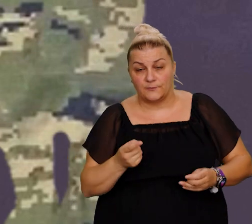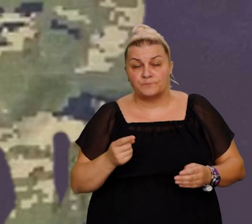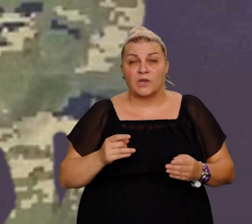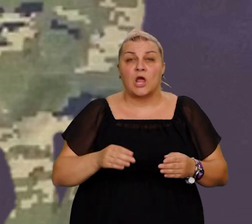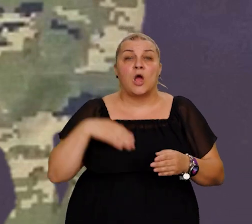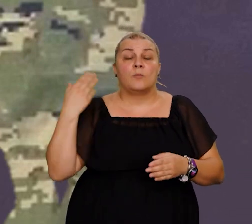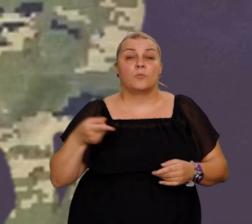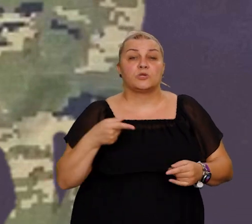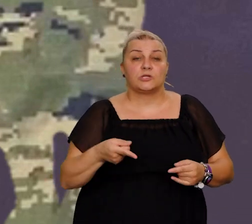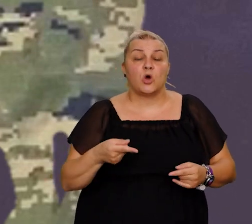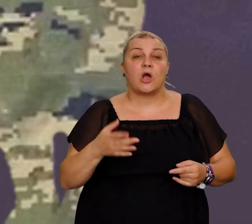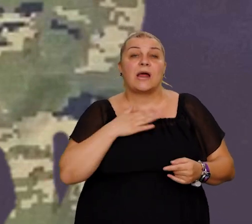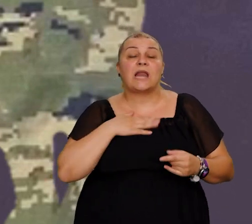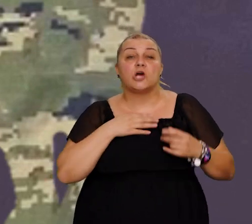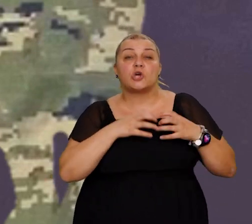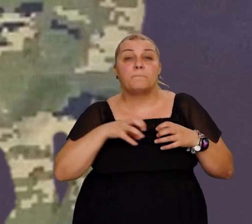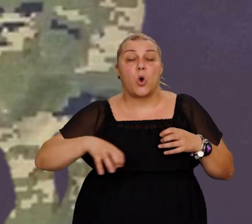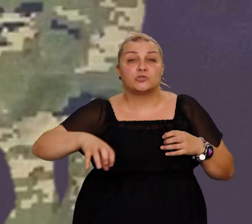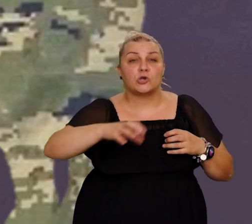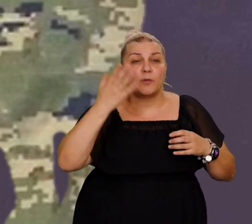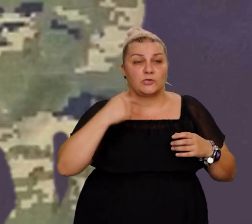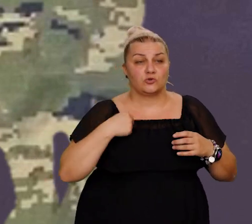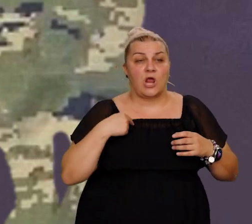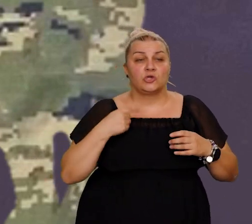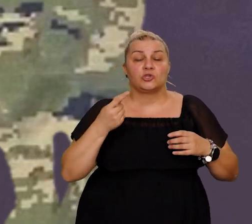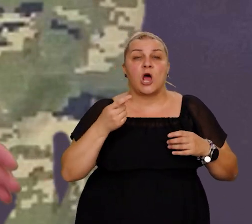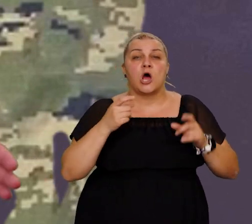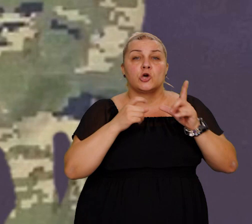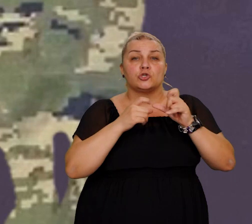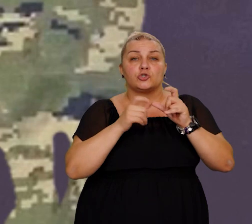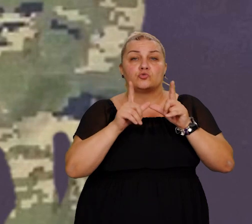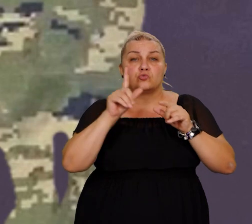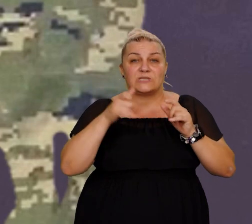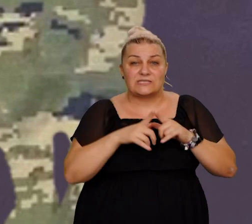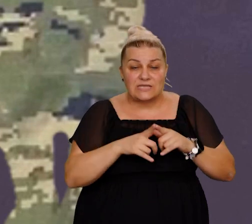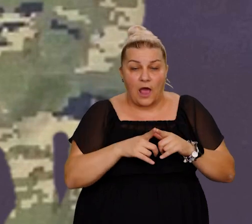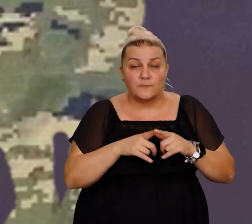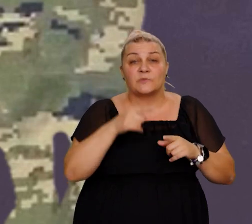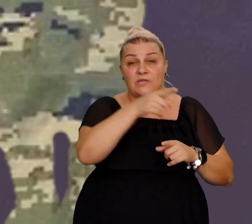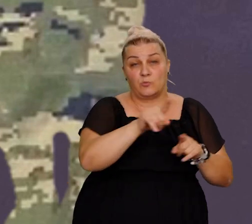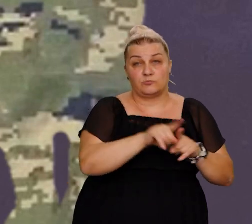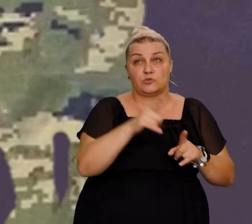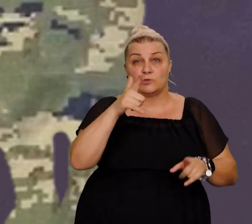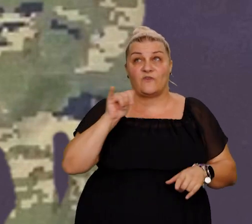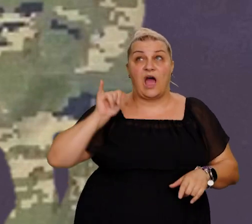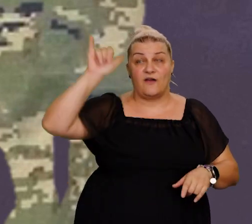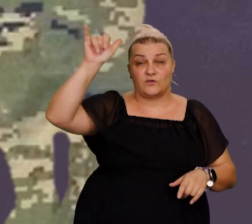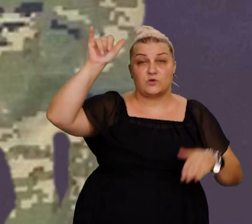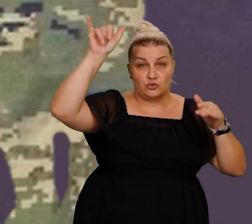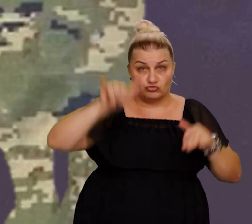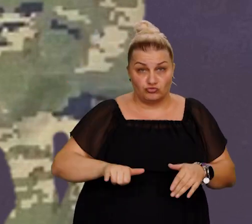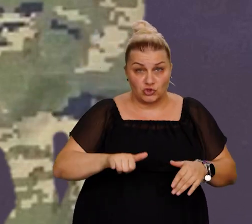Dalje, iz naše postrojbe su bili naši raketaši u Šujici, tu smo borili dva neprijateljska